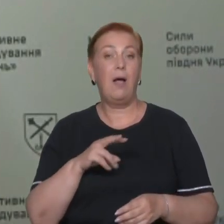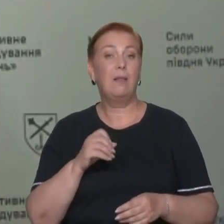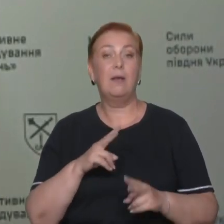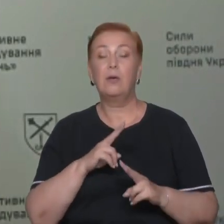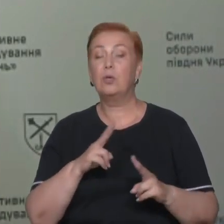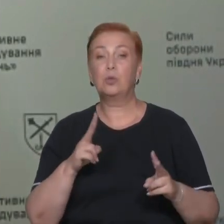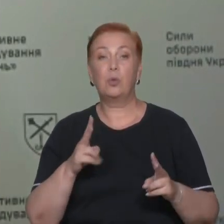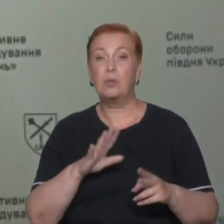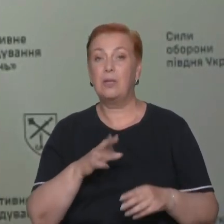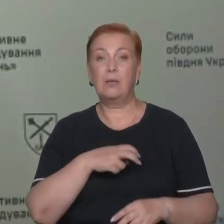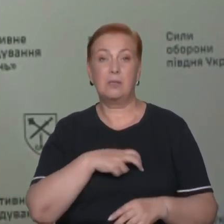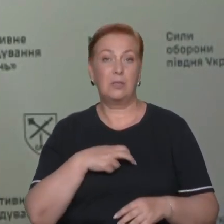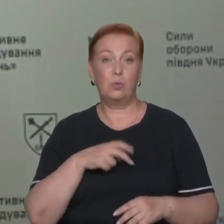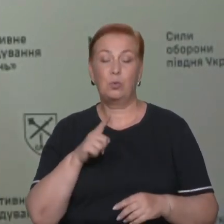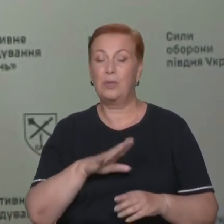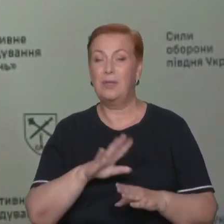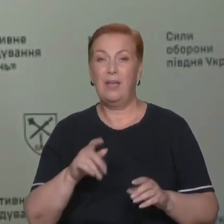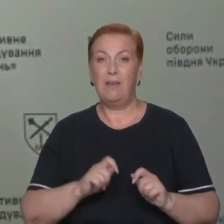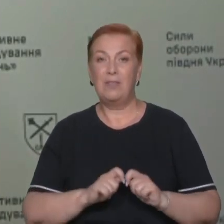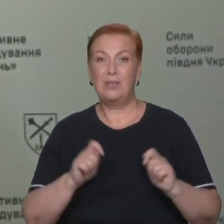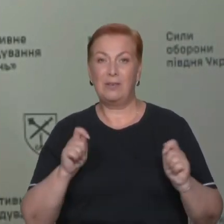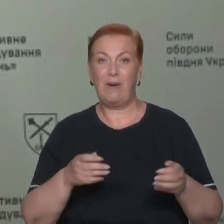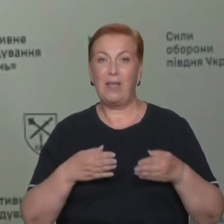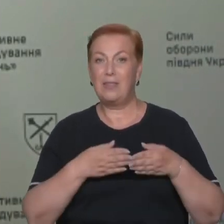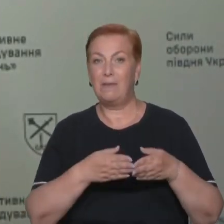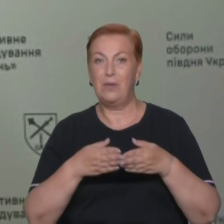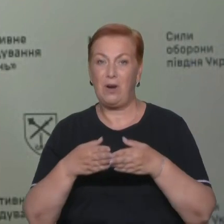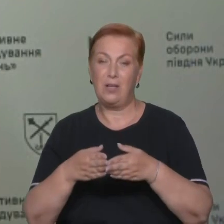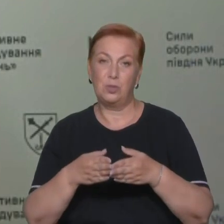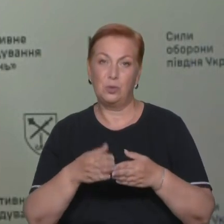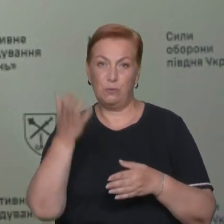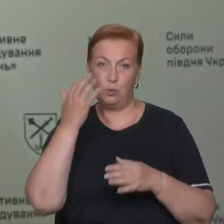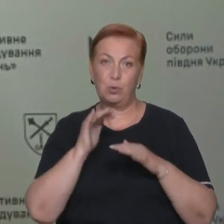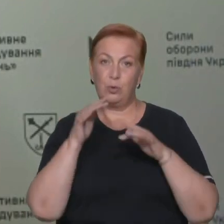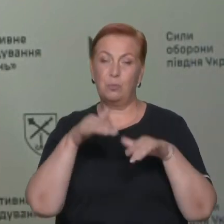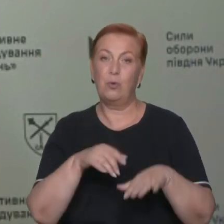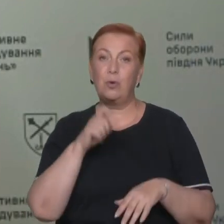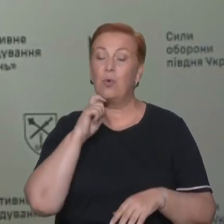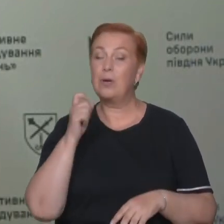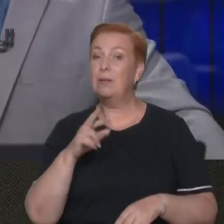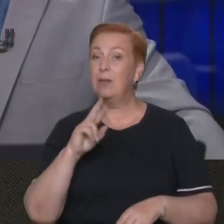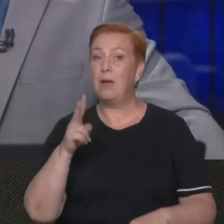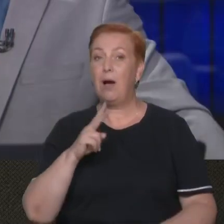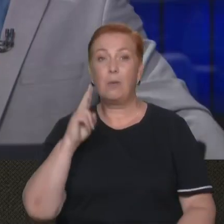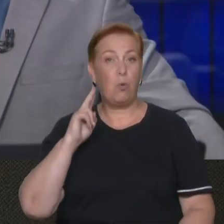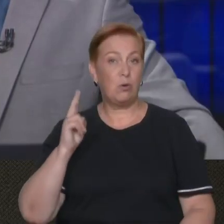відкриває навігацію в Чорному морі. Тому Україна як морська держава не може